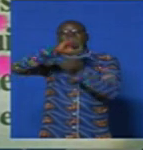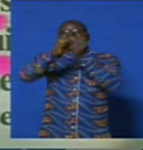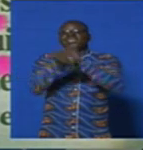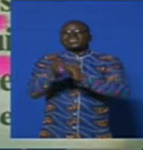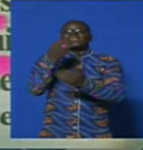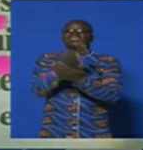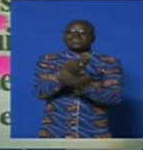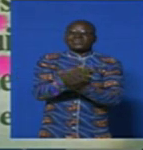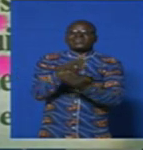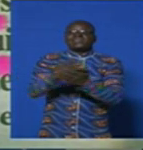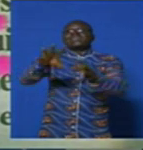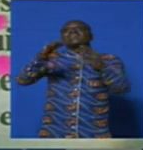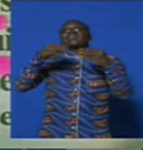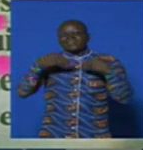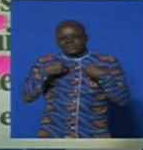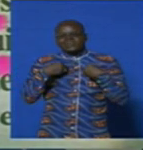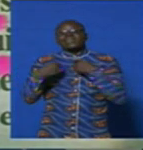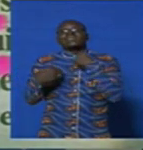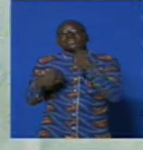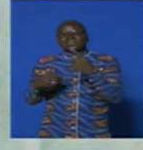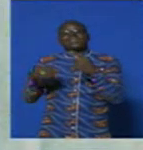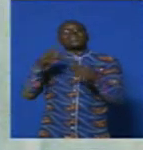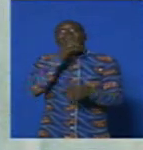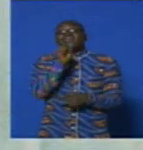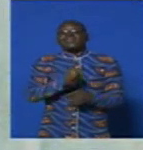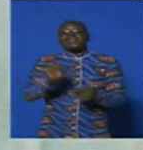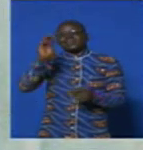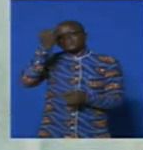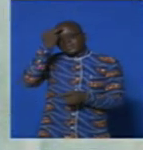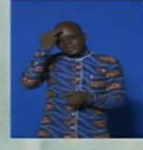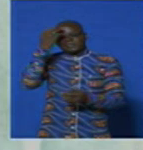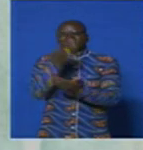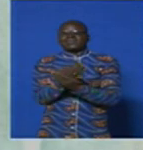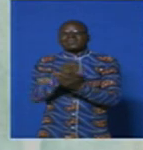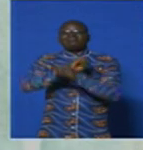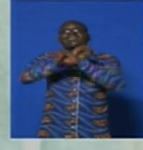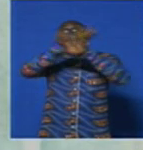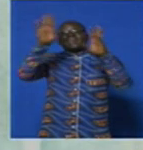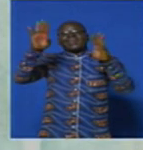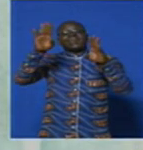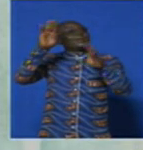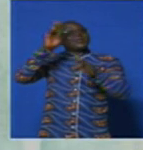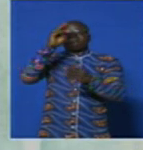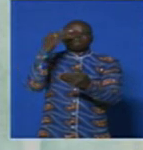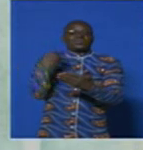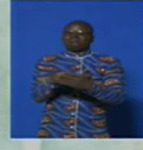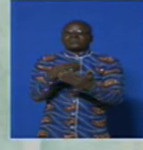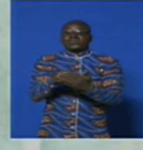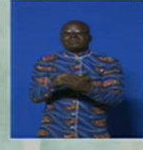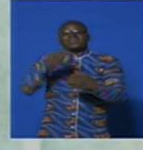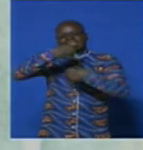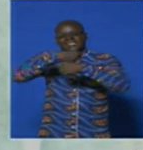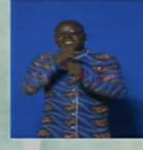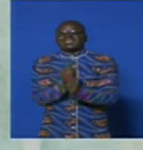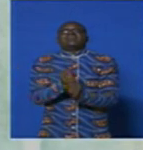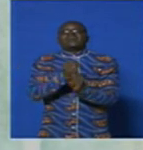fait adopter, déclare l'ancien ministre des Finances. Mais il est clair que le montant atteint aujourd'hui par le fonds commun crée au mieux